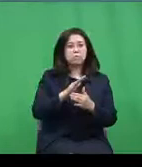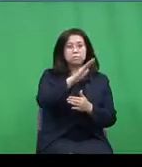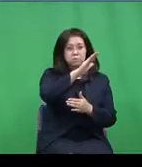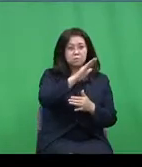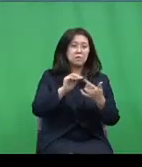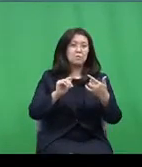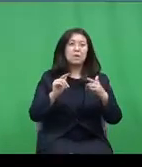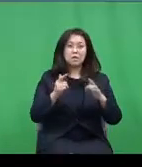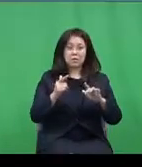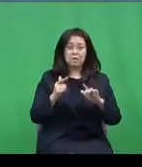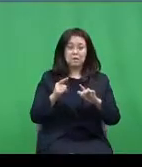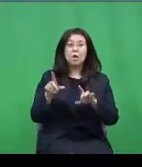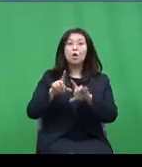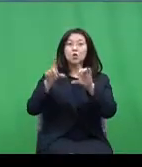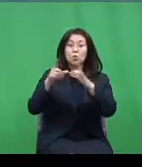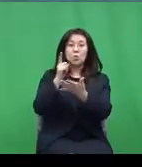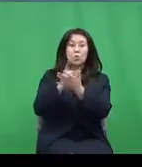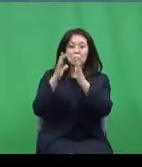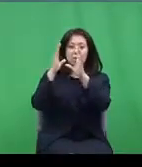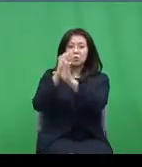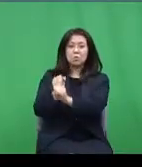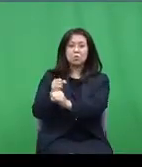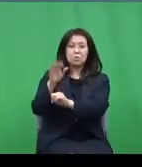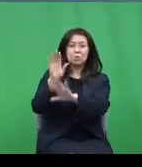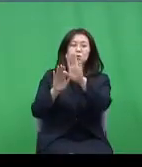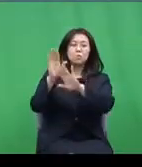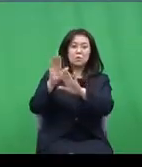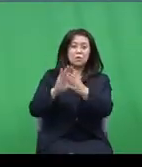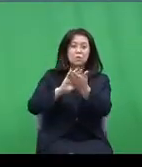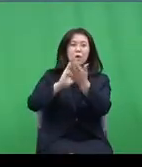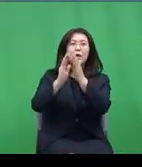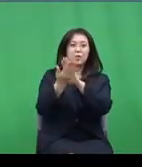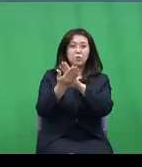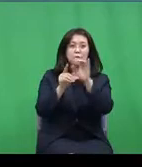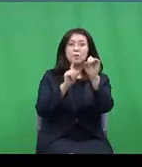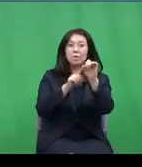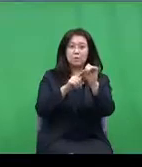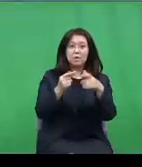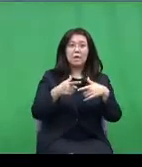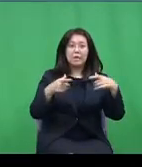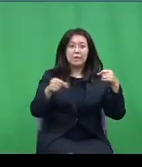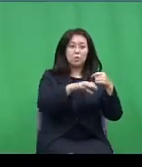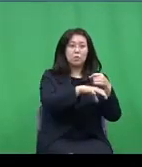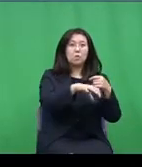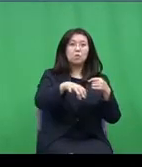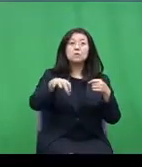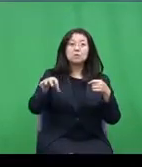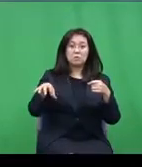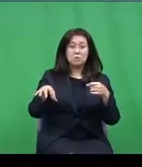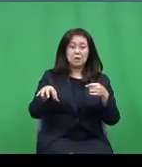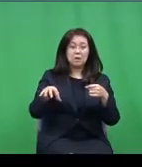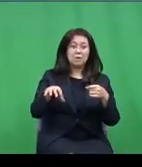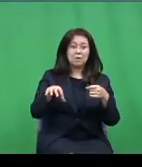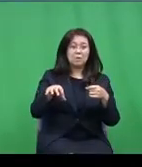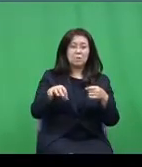ということではなくて、東京一極集中是正するには日本の各地方がですね、それぞれの知性と